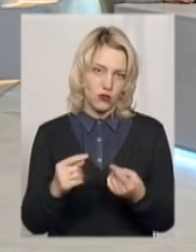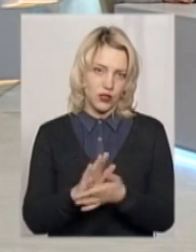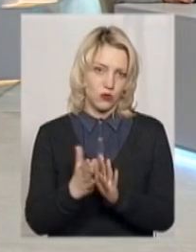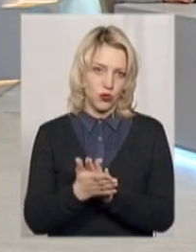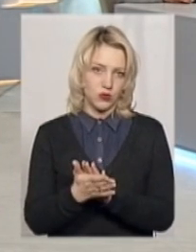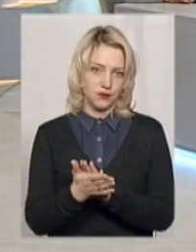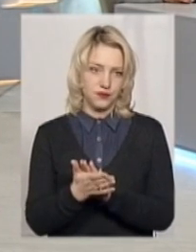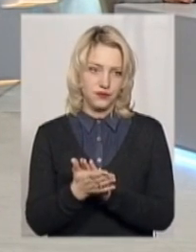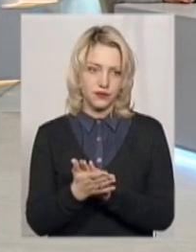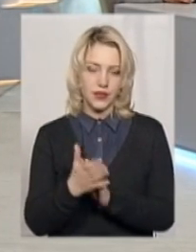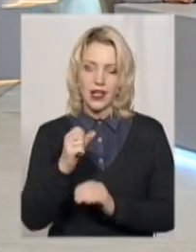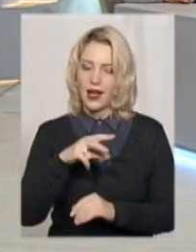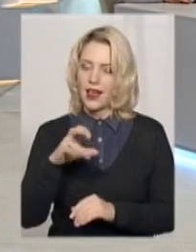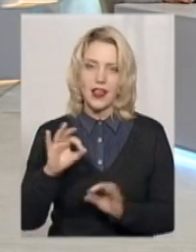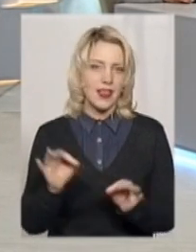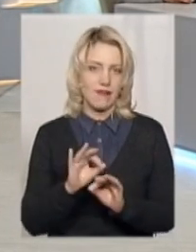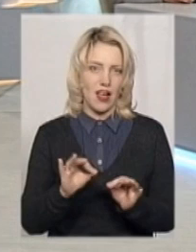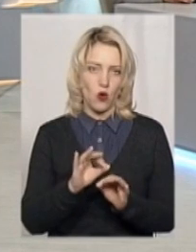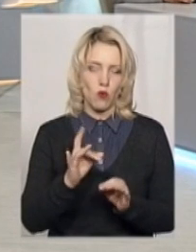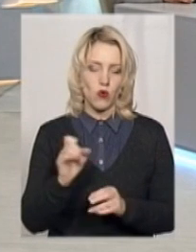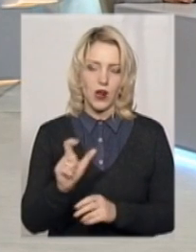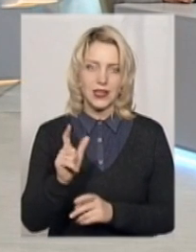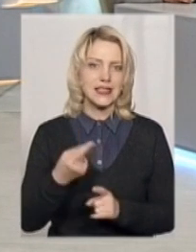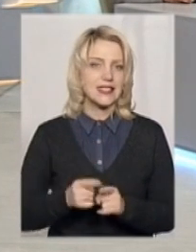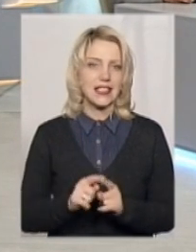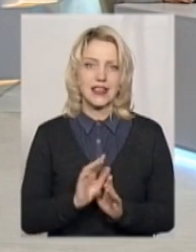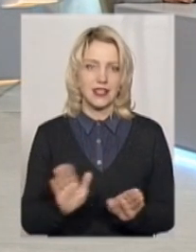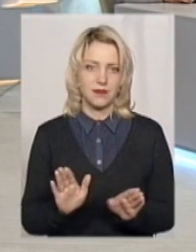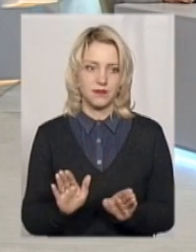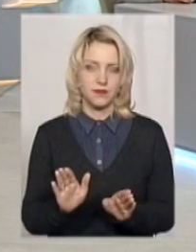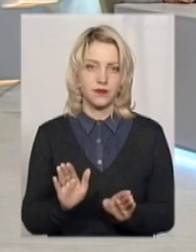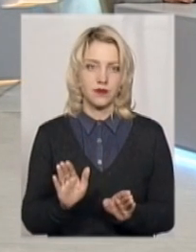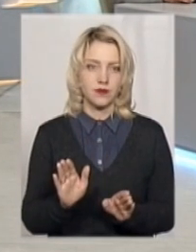умови. Але ні в якому разі це не